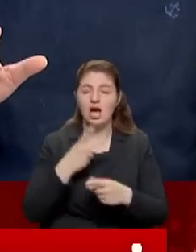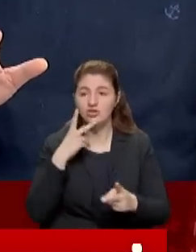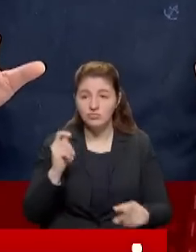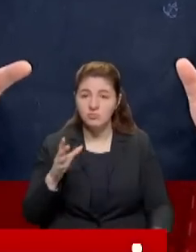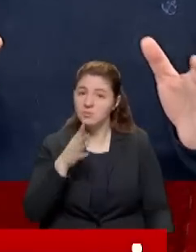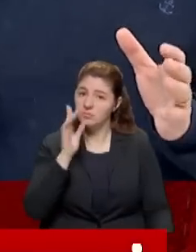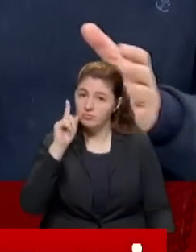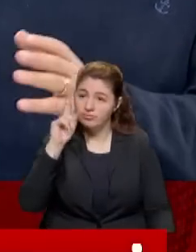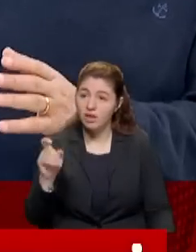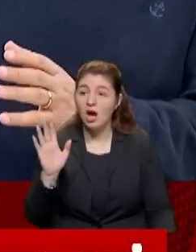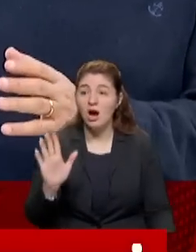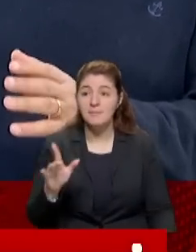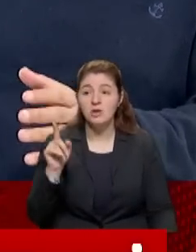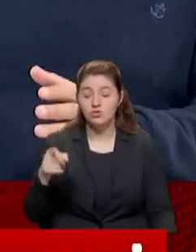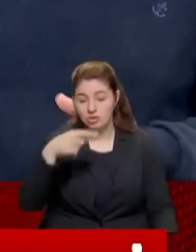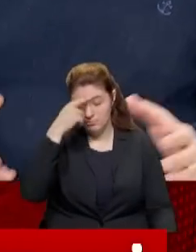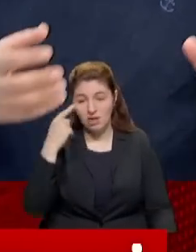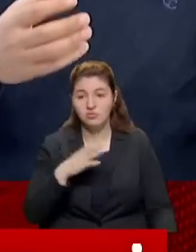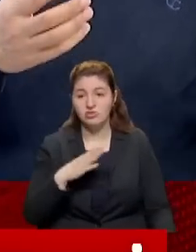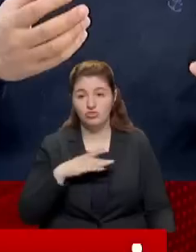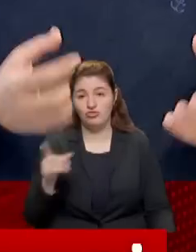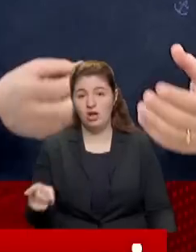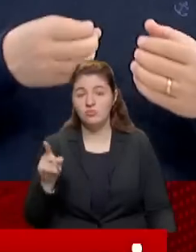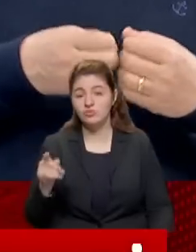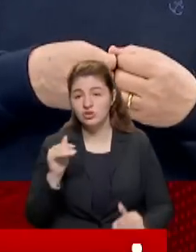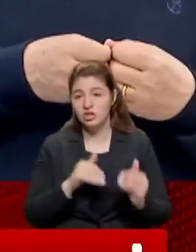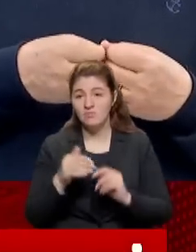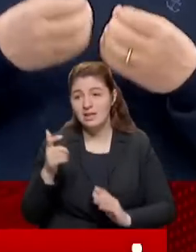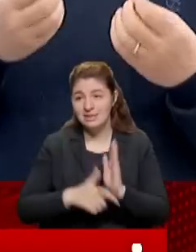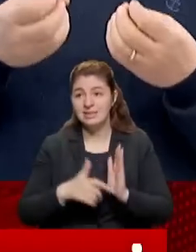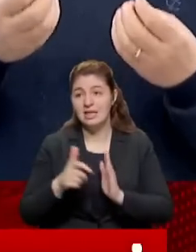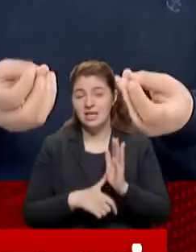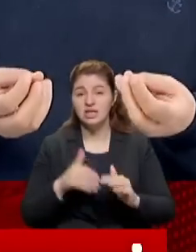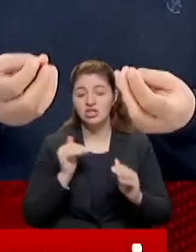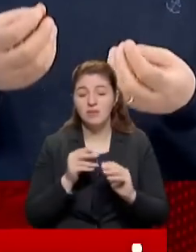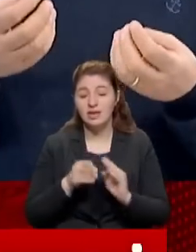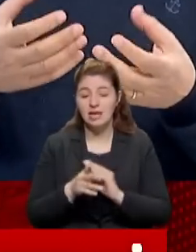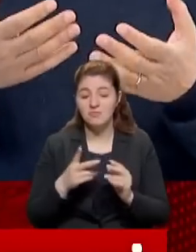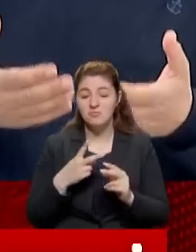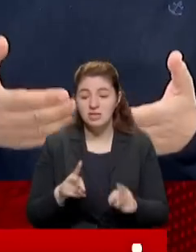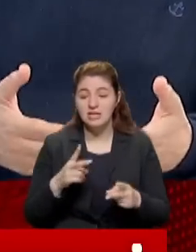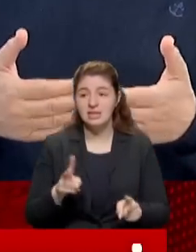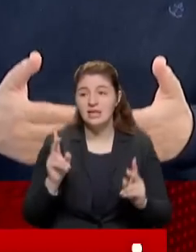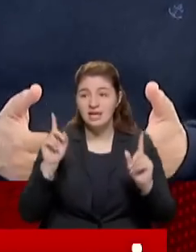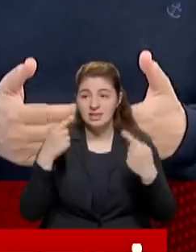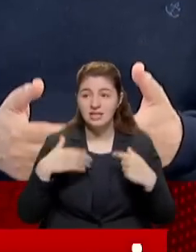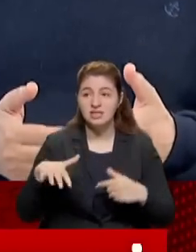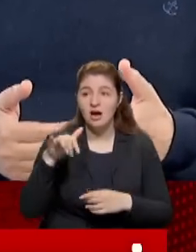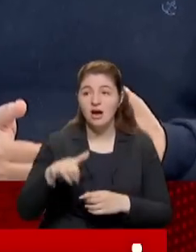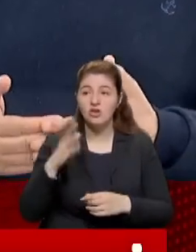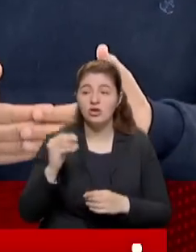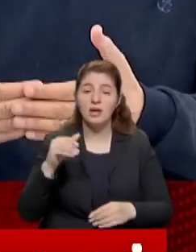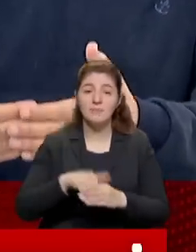bilmiyoruz. Ama şu imkanımız var. Bu seçmen listeleri seçime girebilir yetkisi hakkı